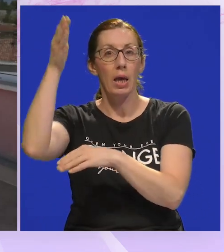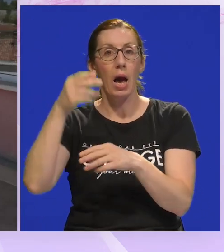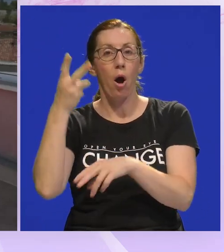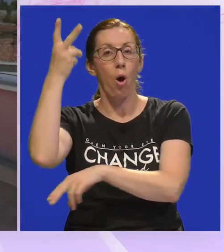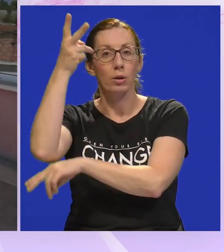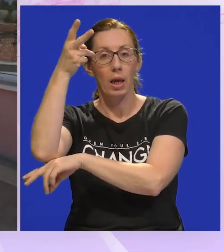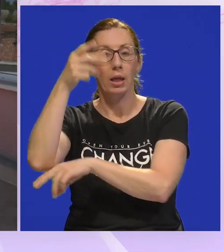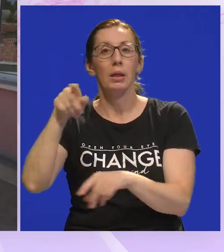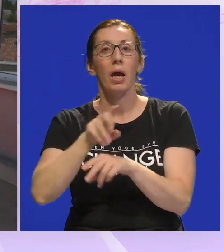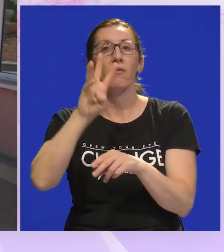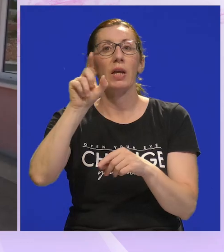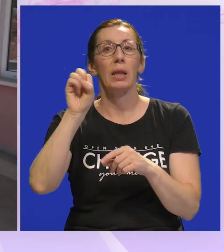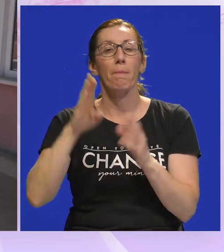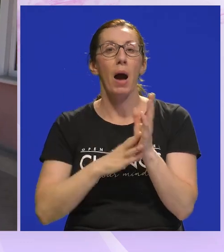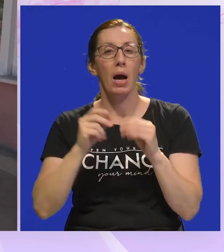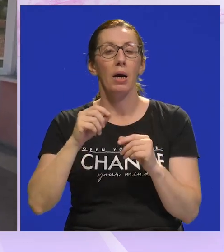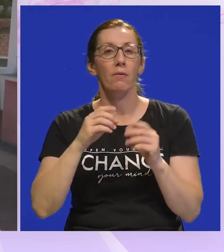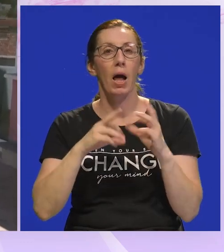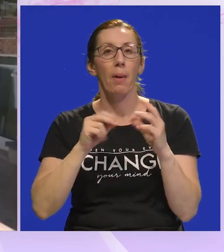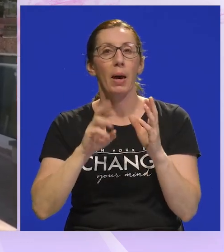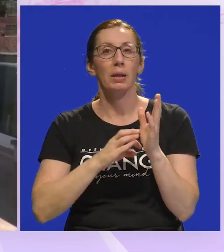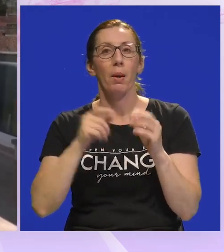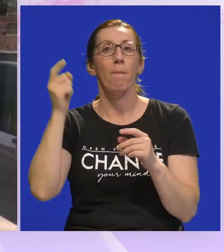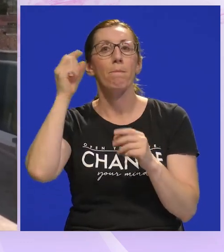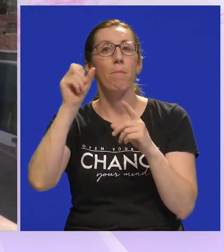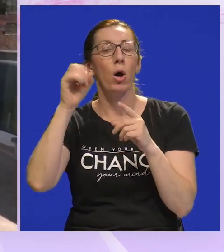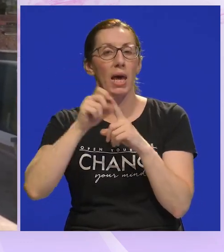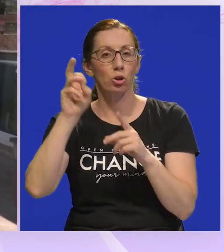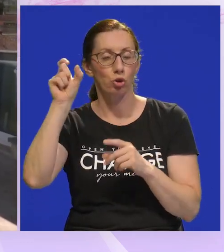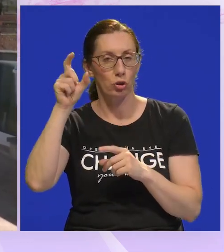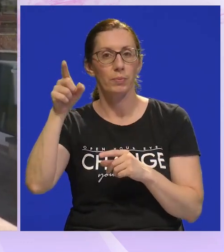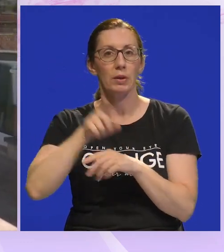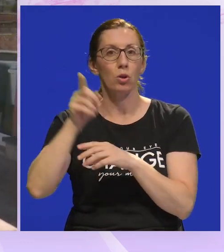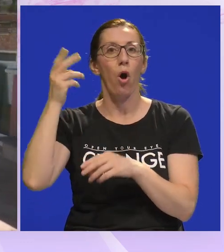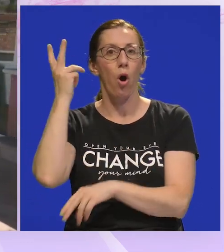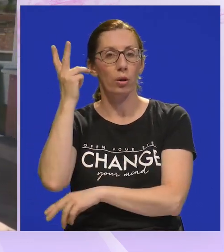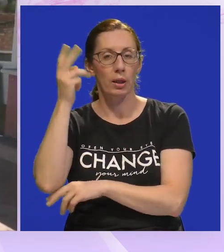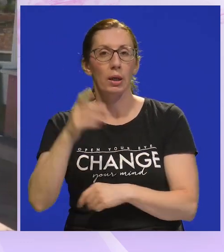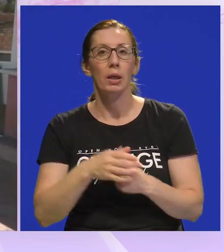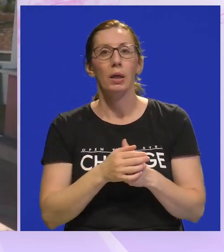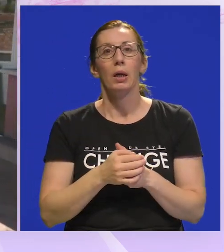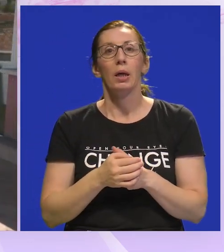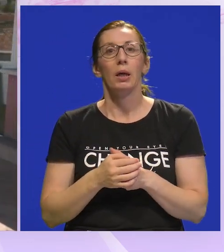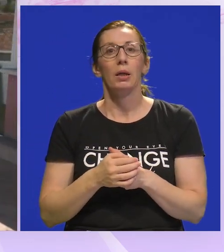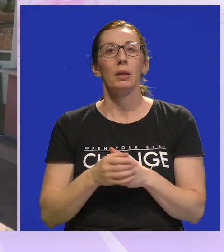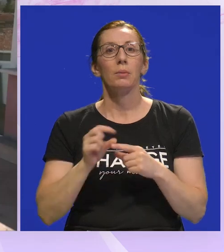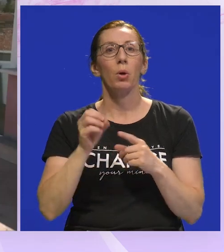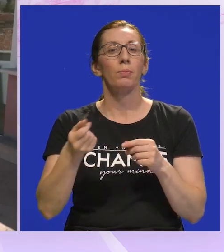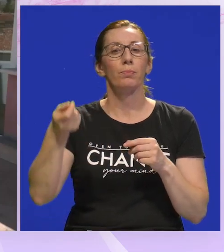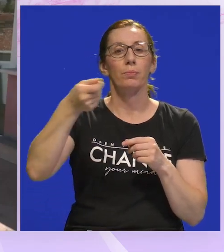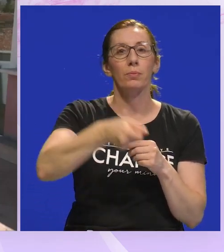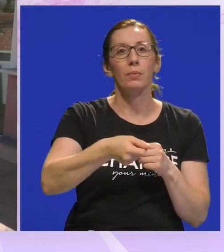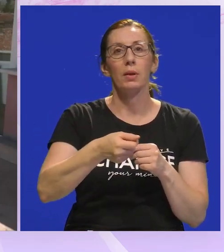Arena Hospitality Group i Valamar Riviera iz Poreča. Još je jedan donator bio, odnosno